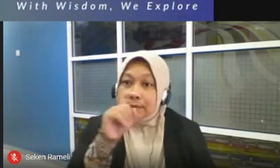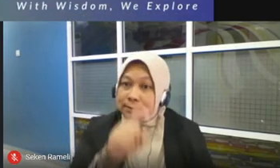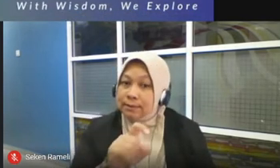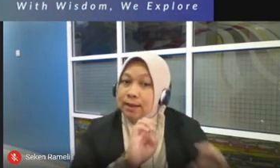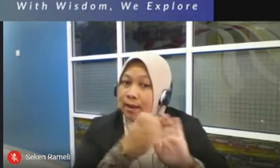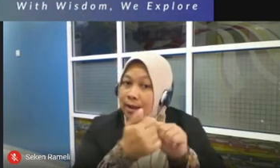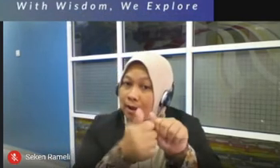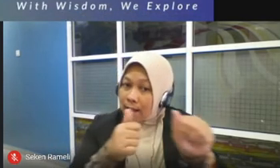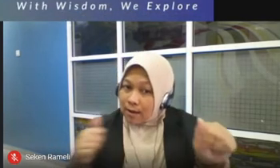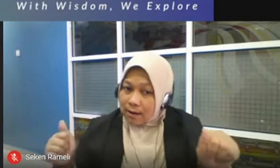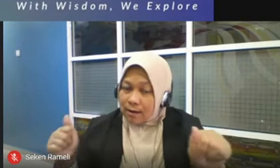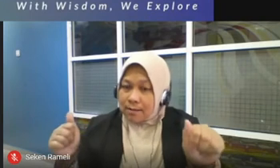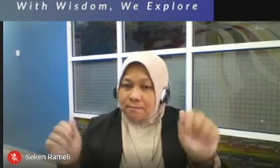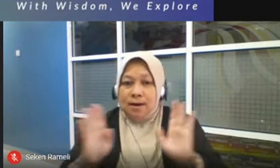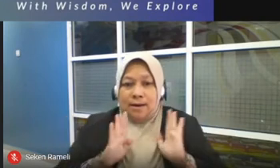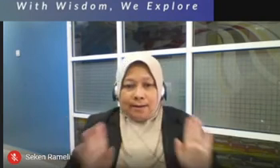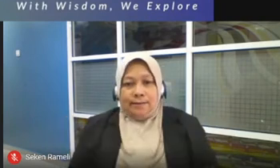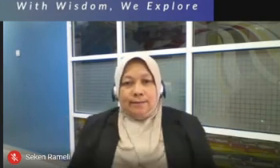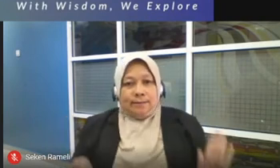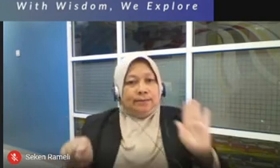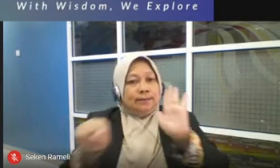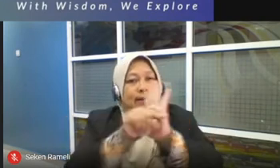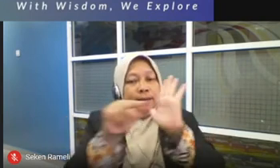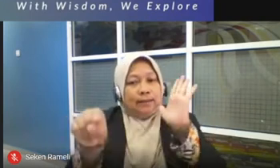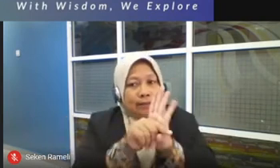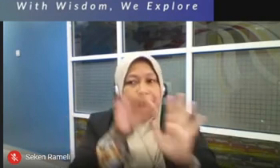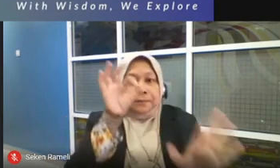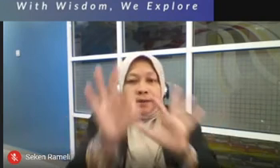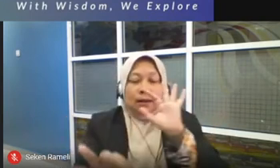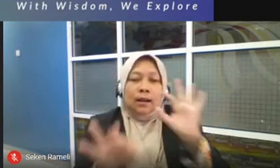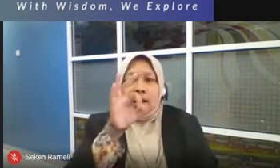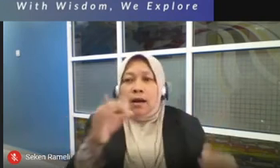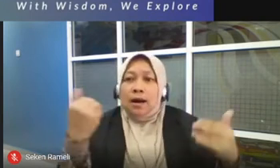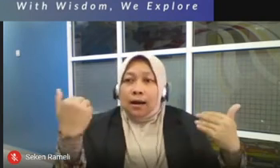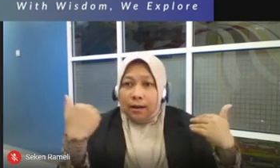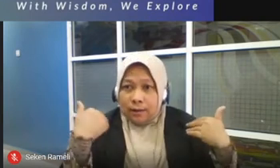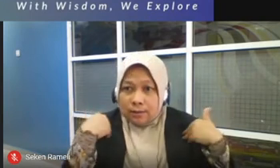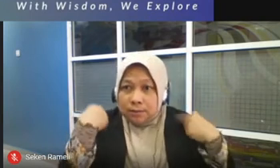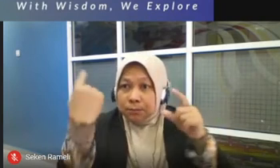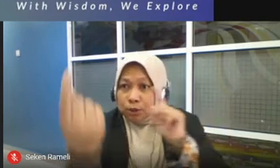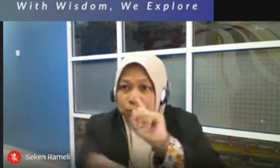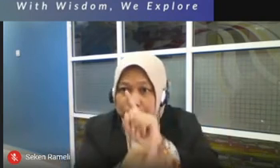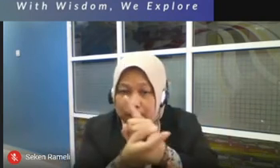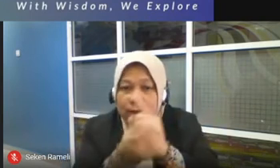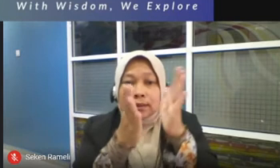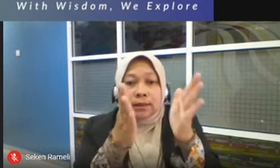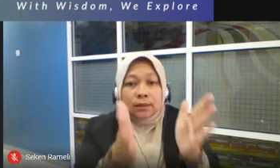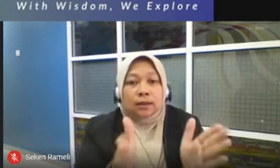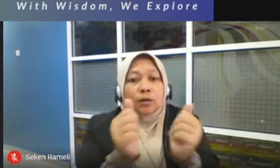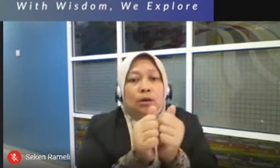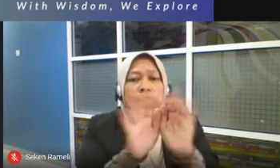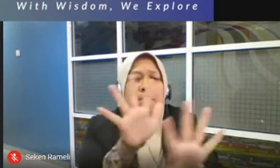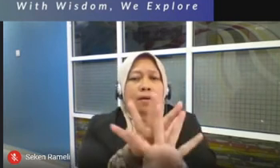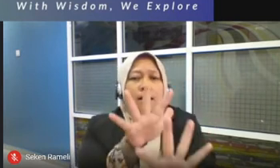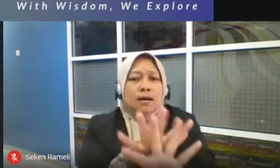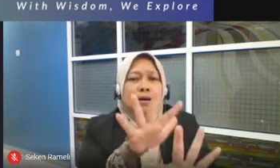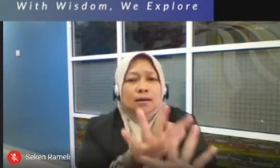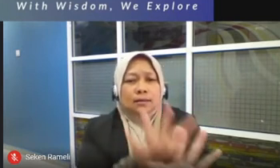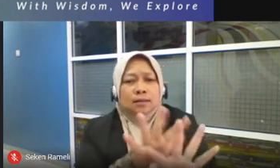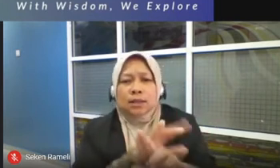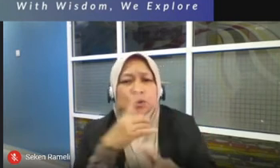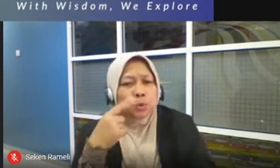bahasa tubuh yang negatif sekiranya anda ada perjumpaan bersama dengan orang ramai ataupun bersama